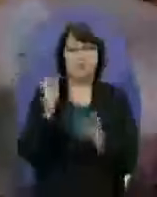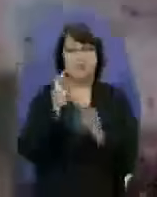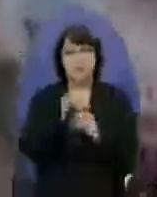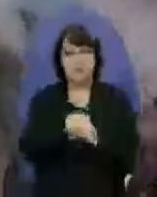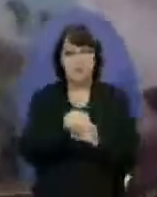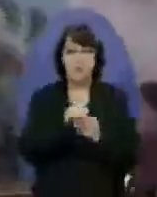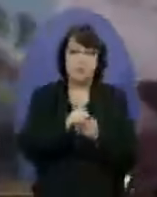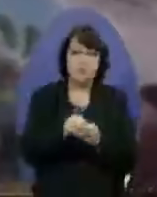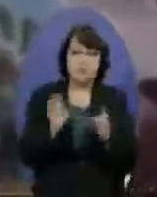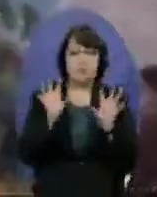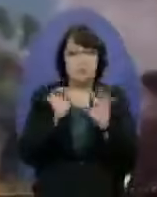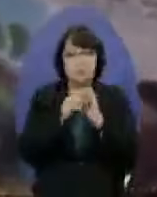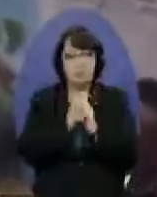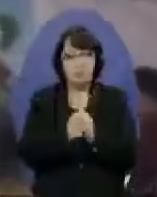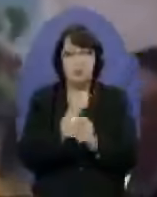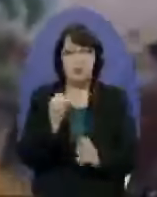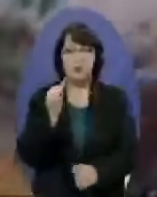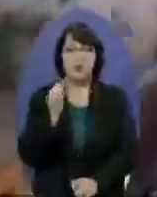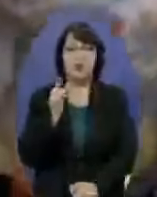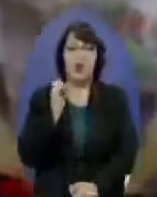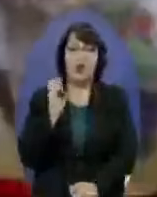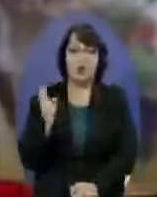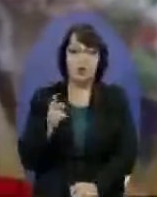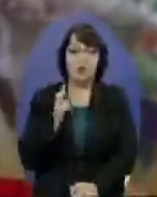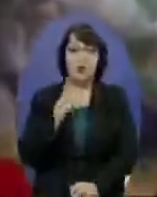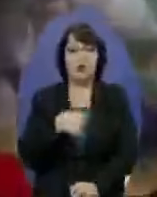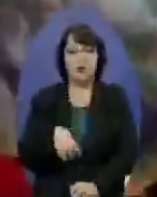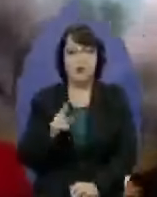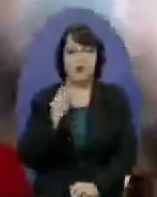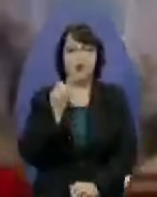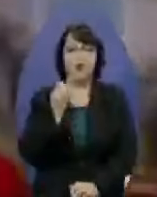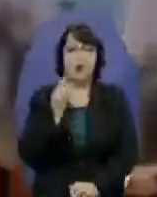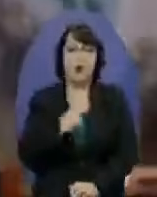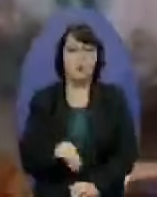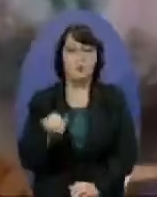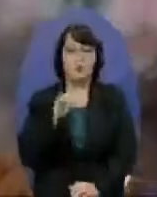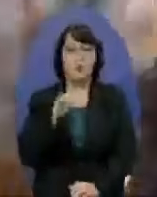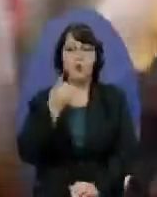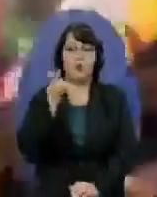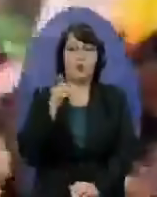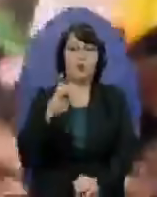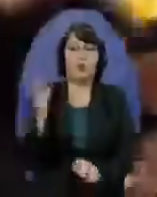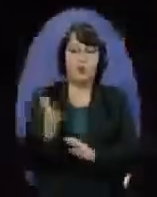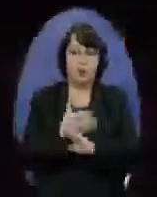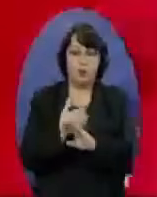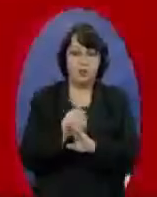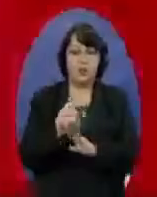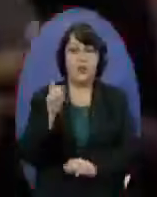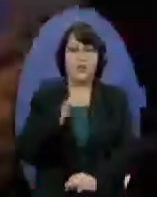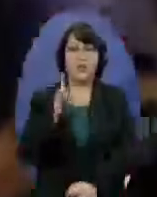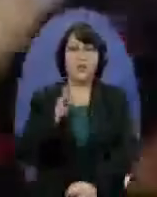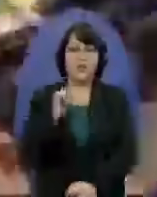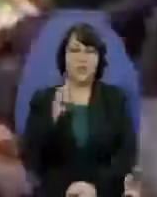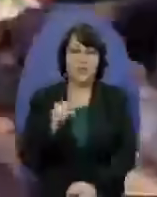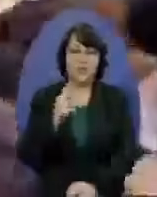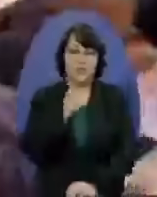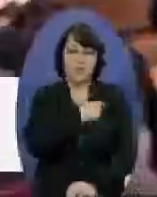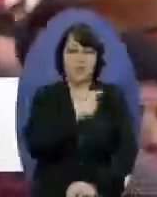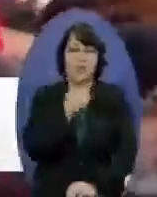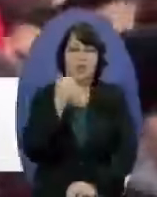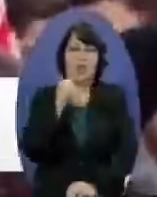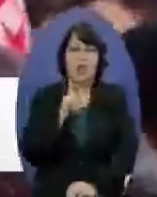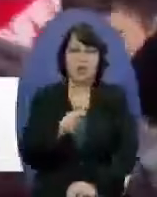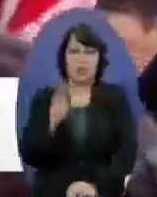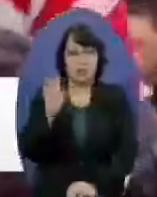Тиран хот болоод за Иракийн Багдад хотуудад Ираны уусгалыг хамгаалагч корпусын захирагч генералтай салах